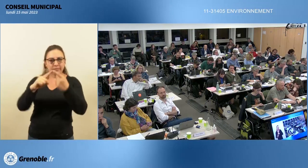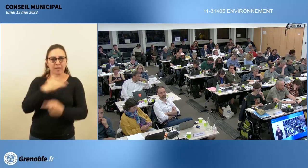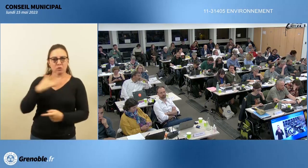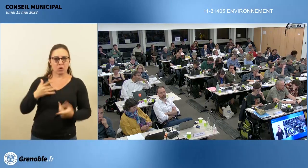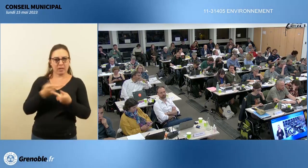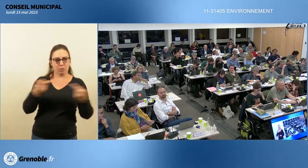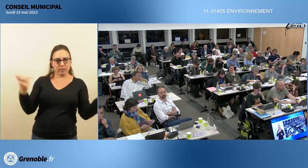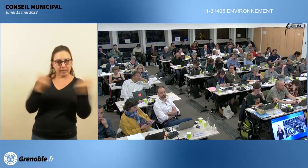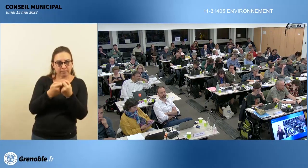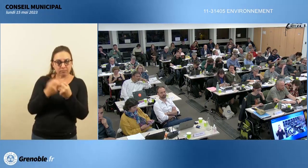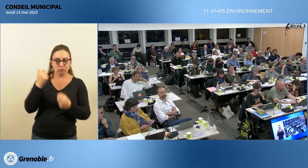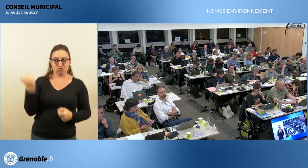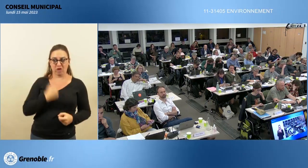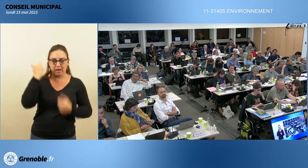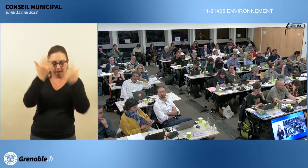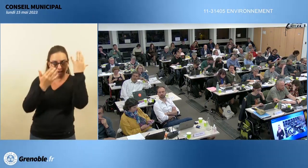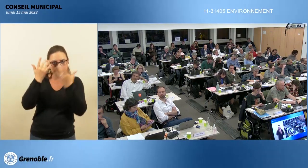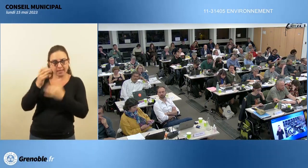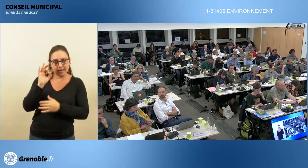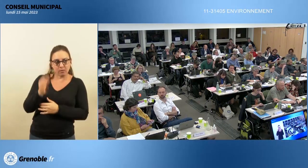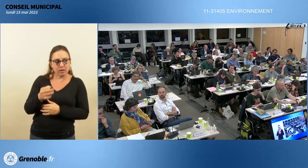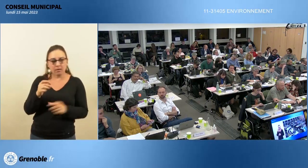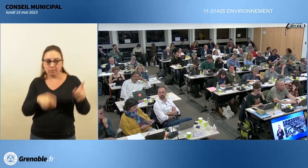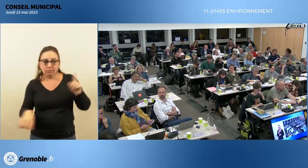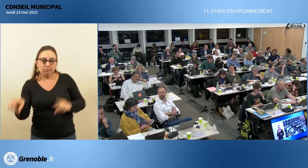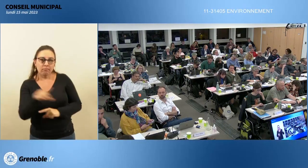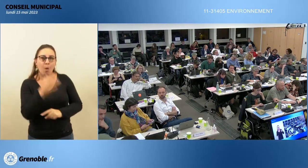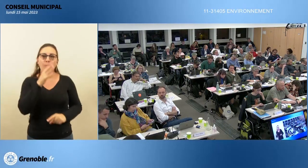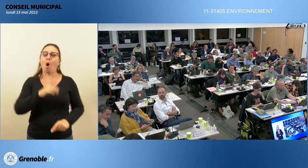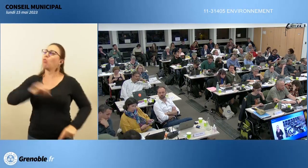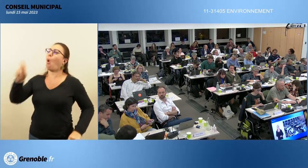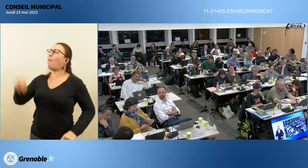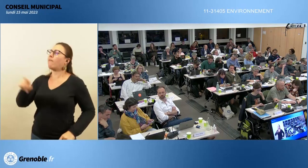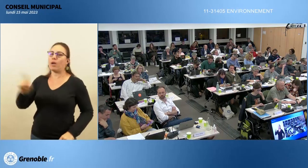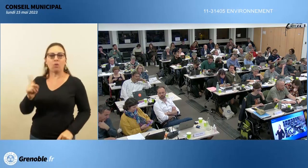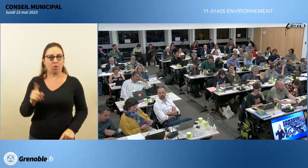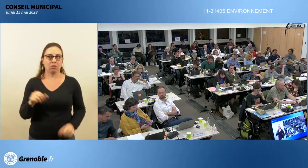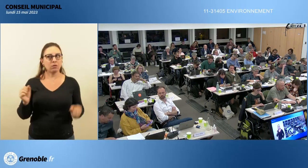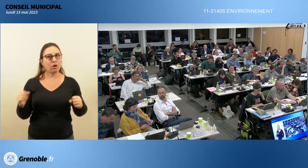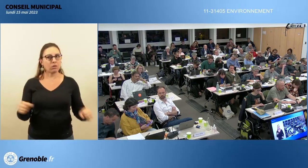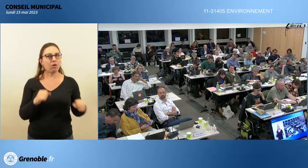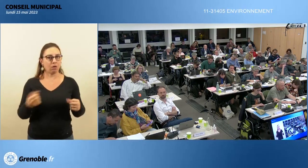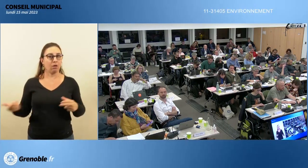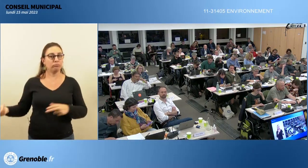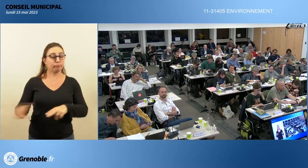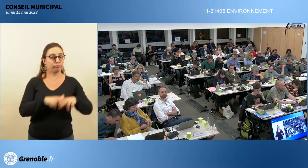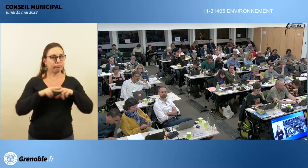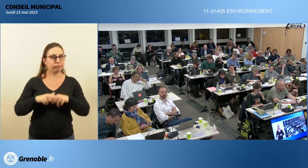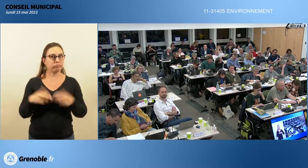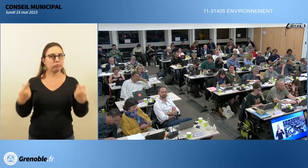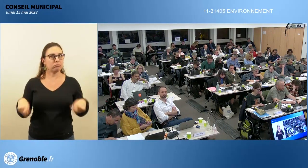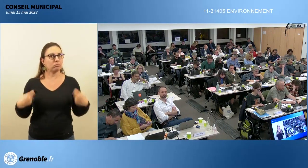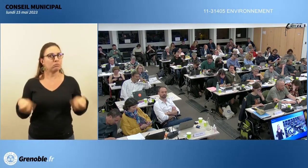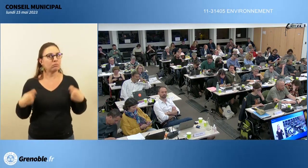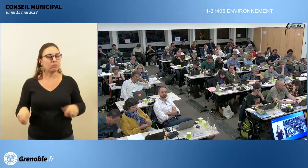qui nous préoccupent tous et que personne ici ne peut nier personne ne peut ignorer le nombre de décès bien trop important sur